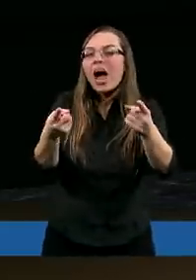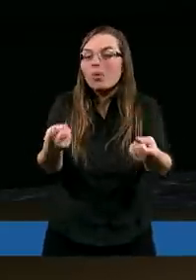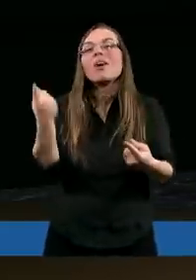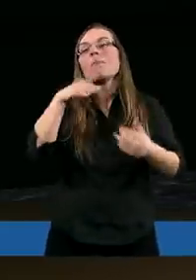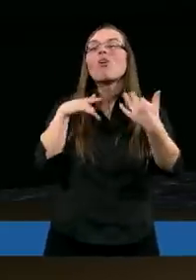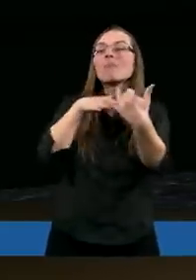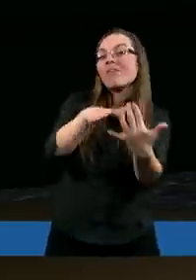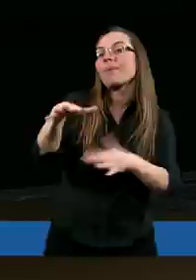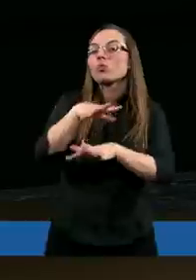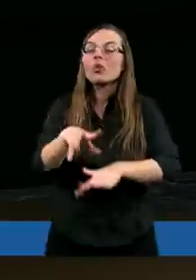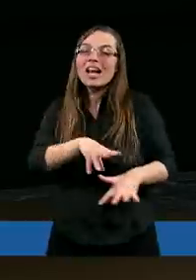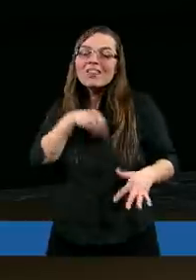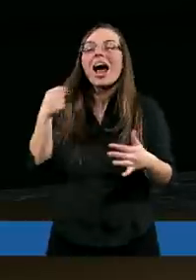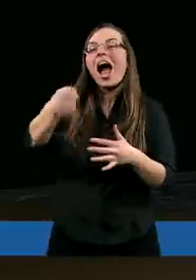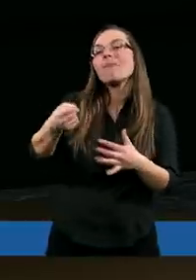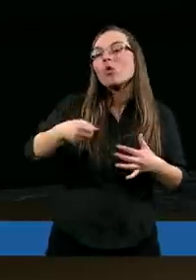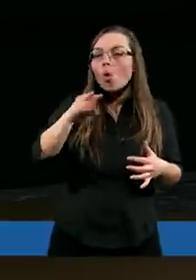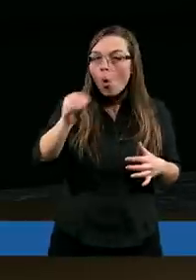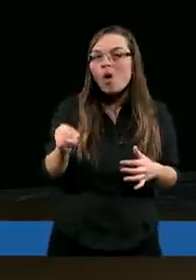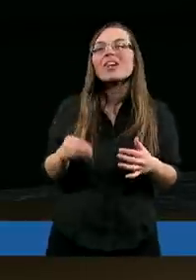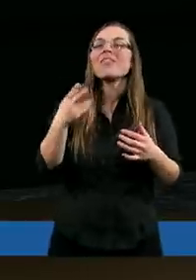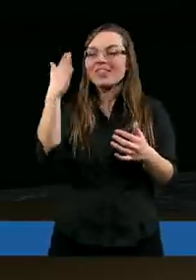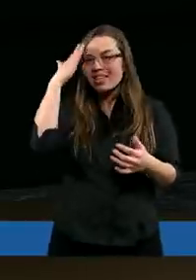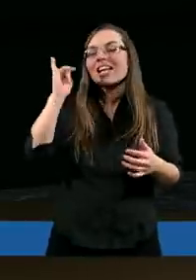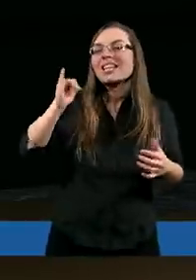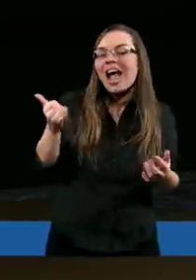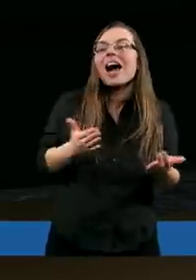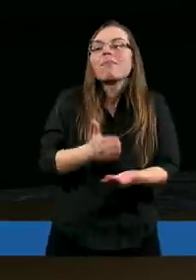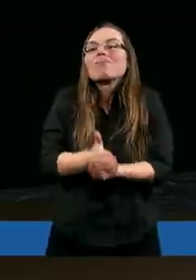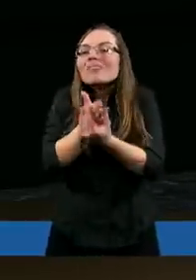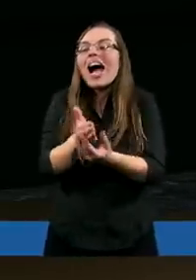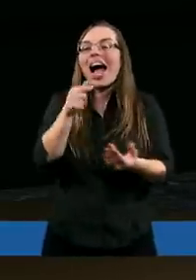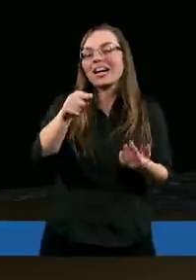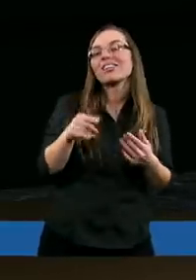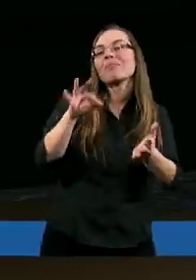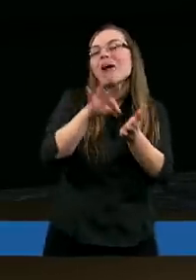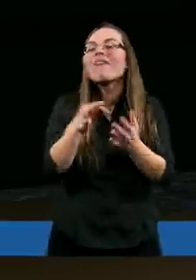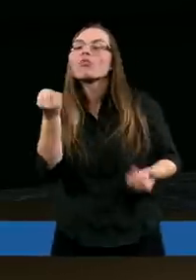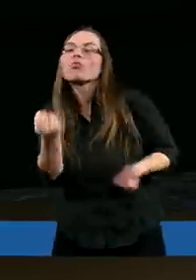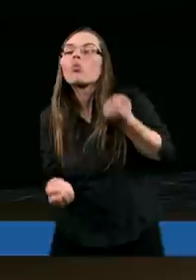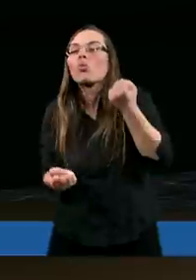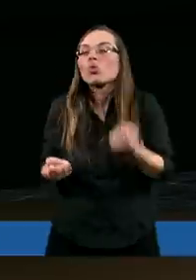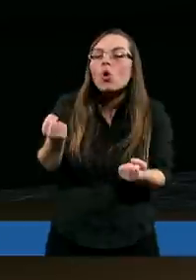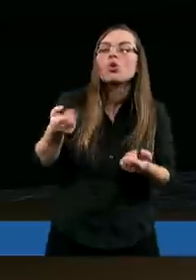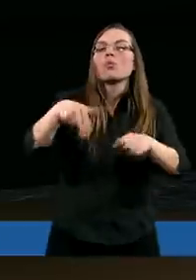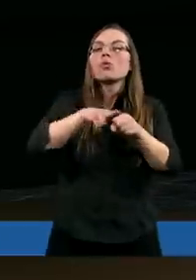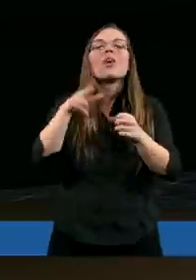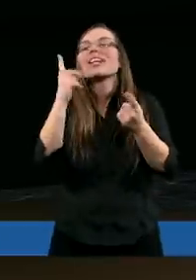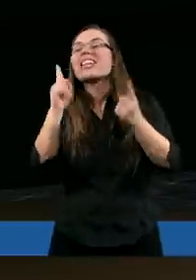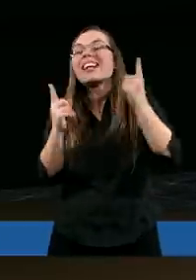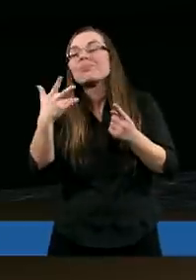wpływem Ducha Świętego apostołowie wiedzieli, jak zaradzić pewnym trudnościom, na które Kościół